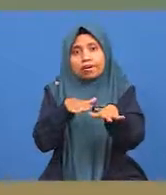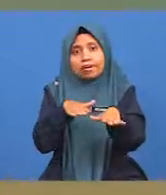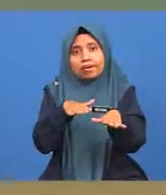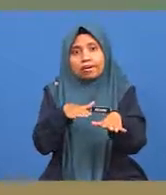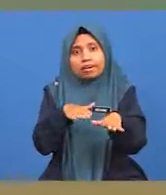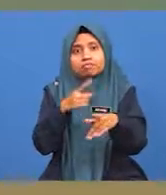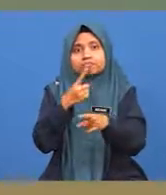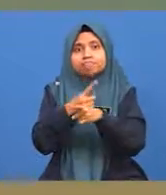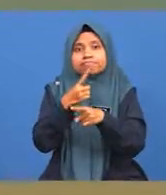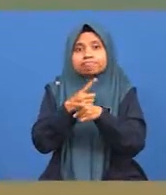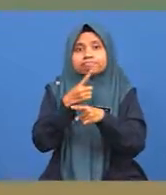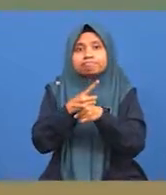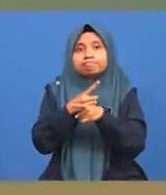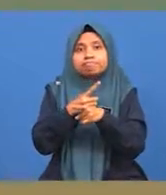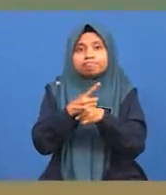Betul.